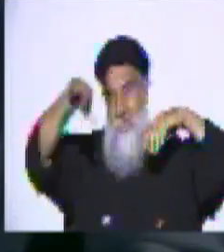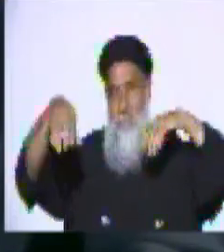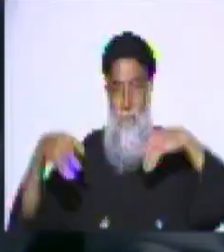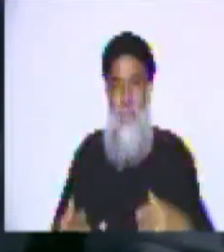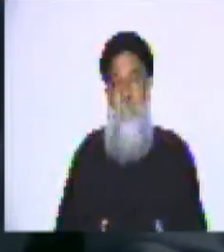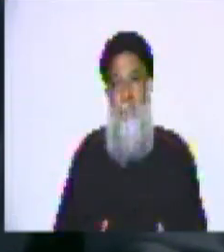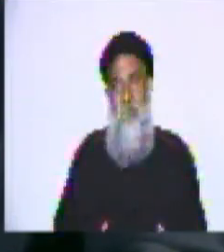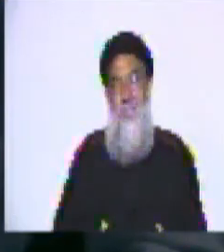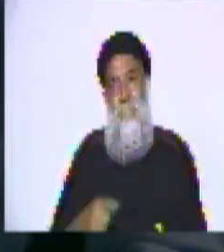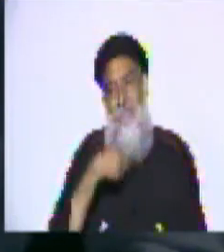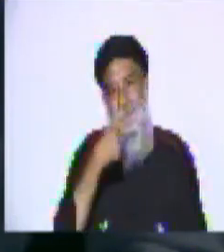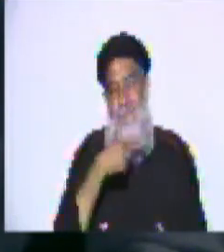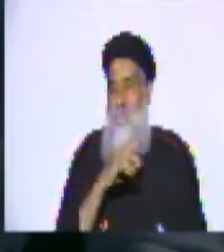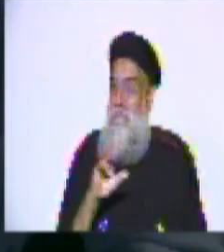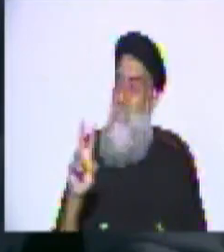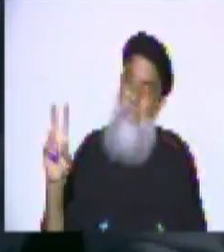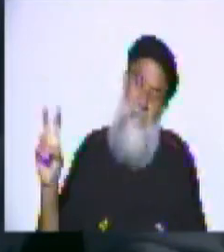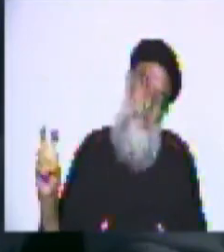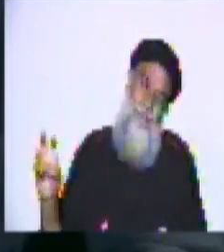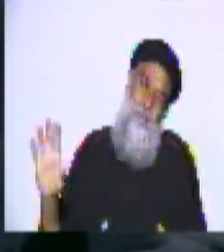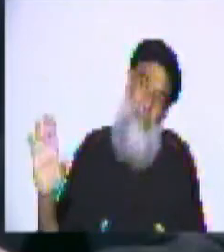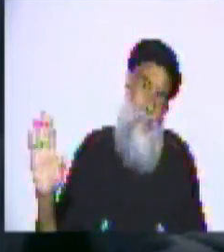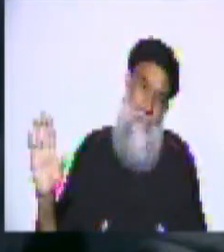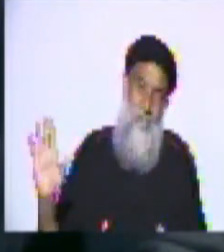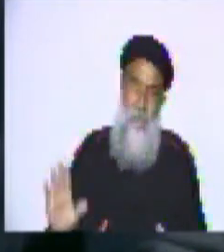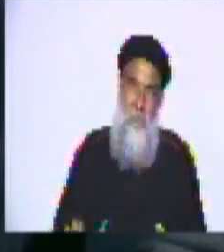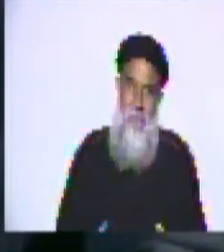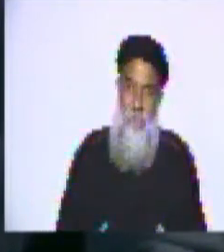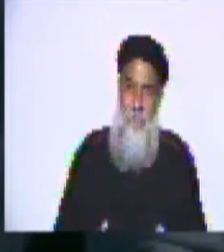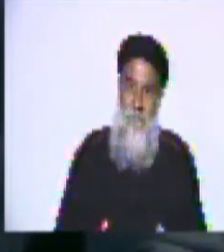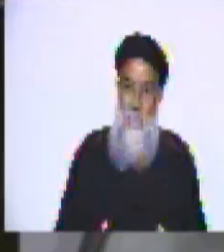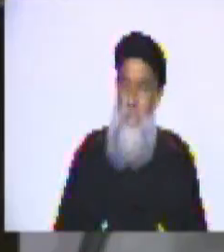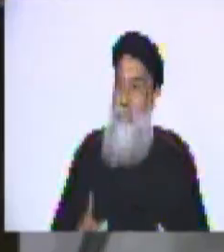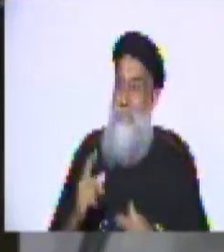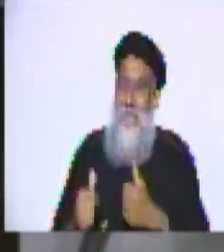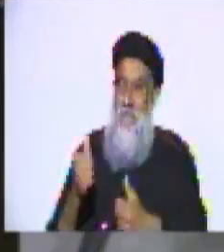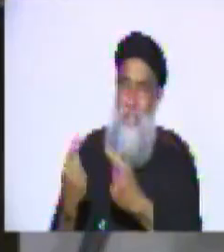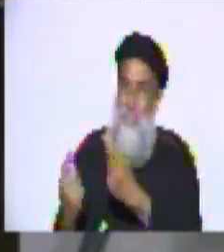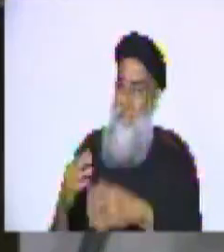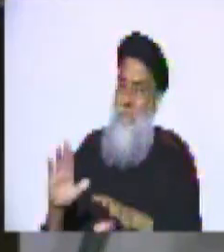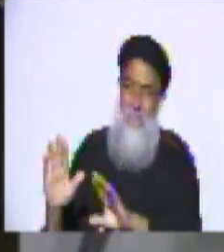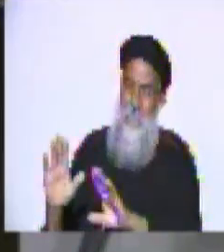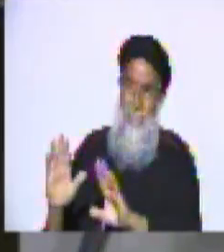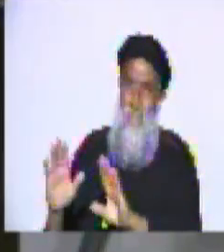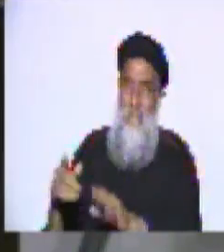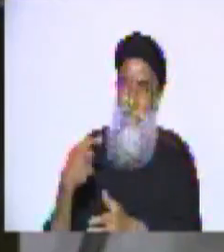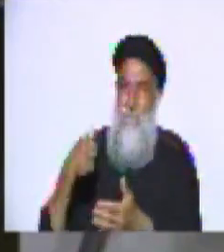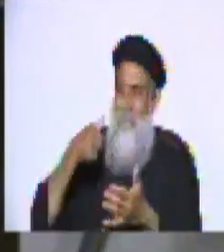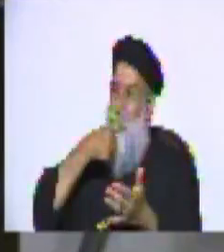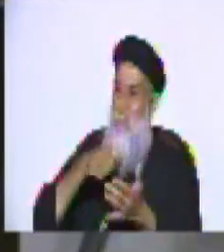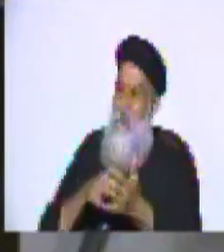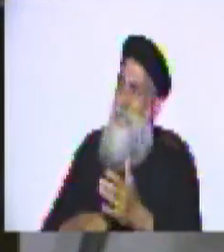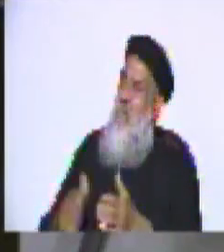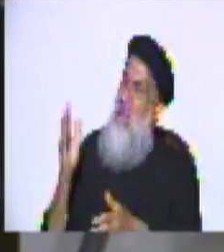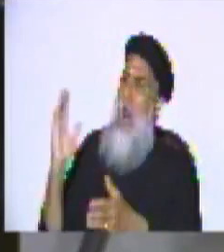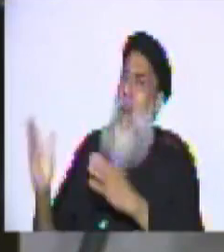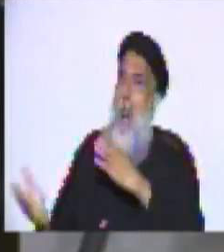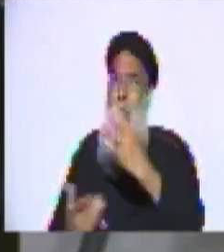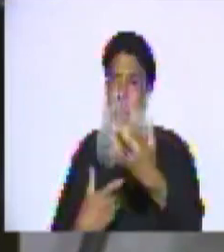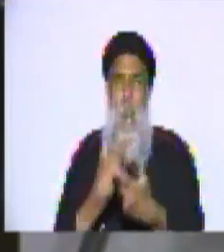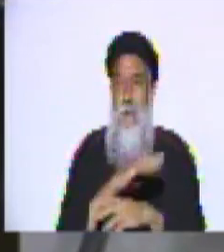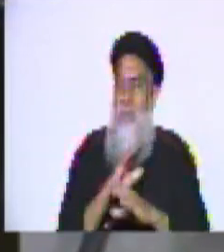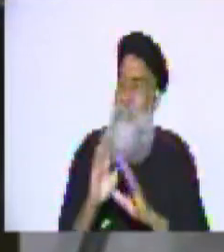المباحثات الغبية فاكتنبها. غبية بمعنى ملهاش ثمر يعني، ملهاش فايدة، فيها خناقات يعني، فيها